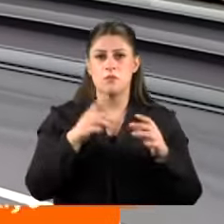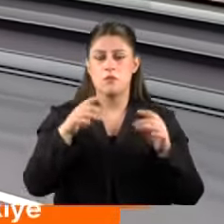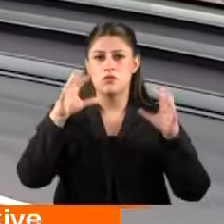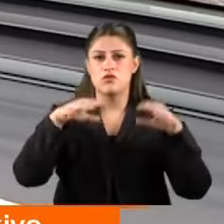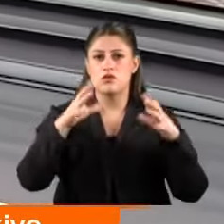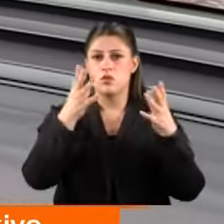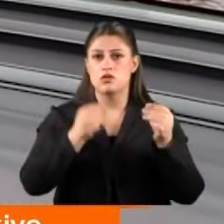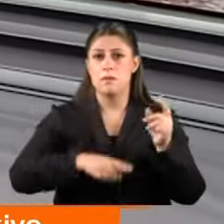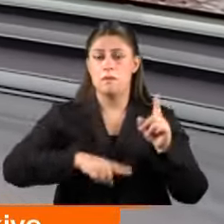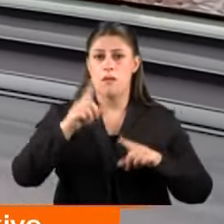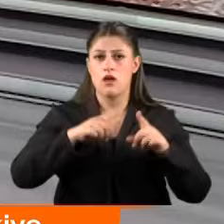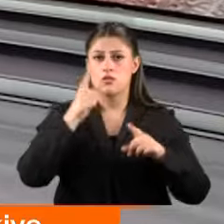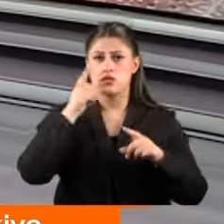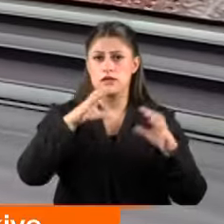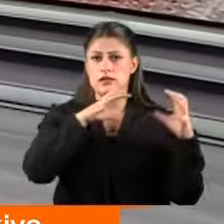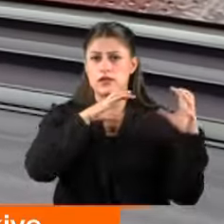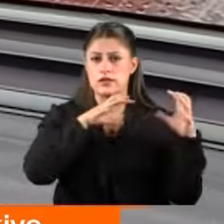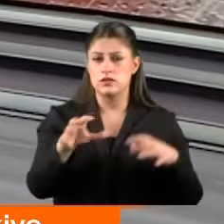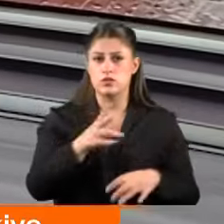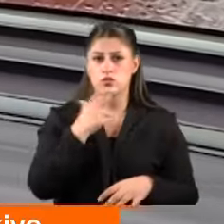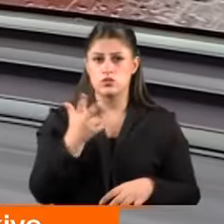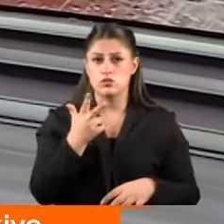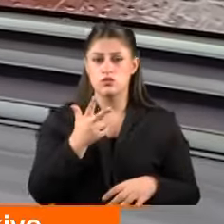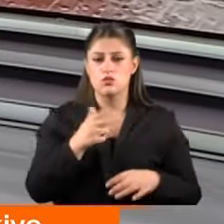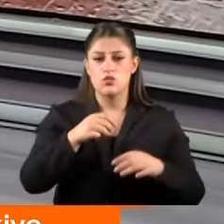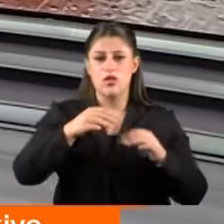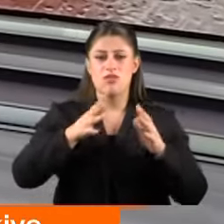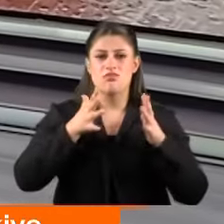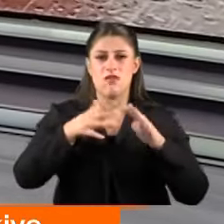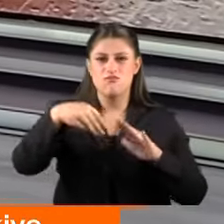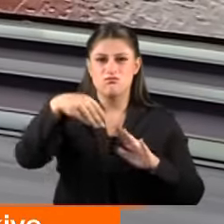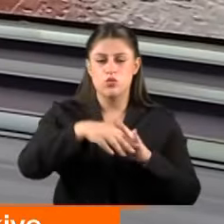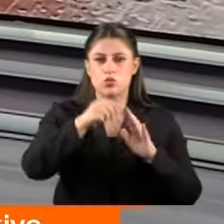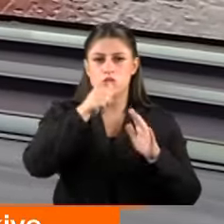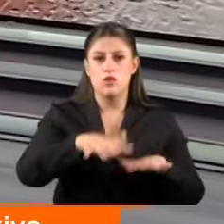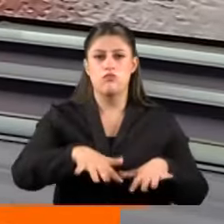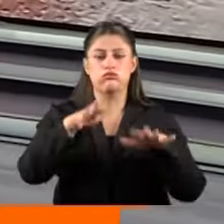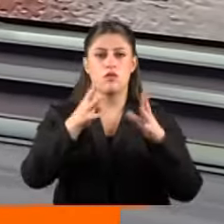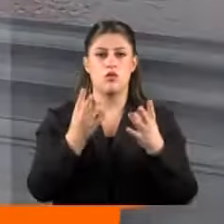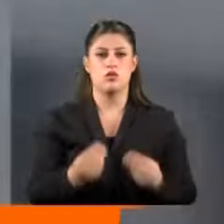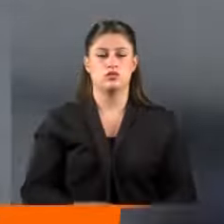yaşandı bugün. Bazı noktalarda sağanak o kadar şiddetliydi ki bodrum patladı, su bastı.